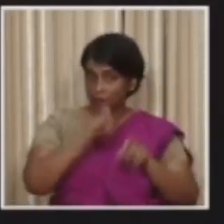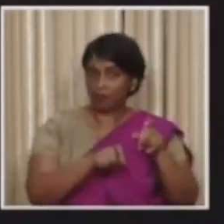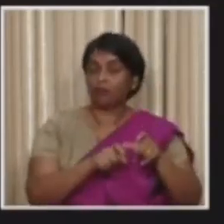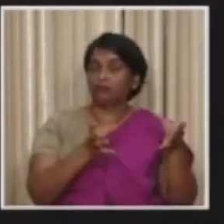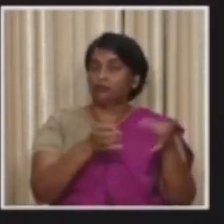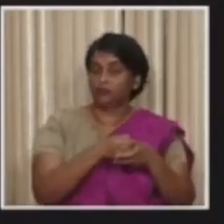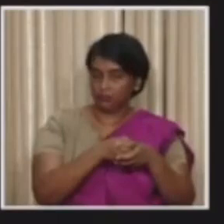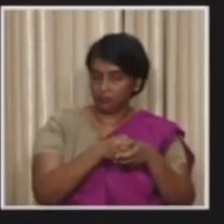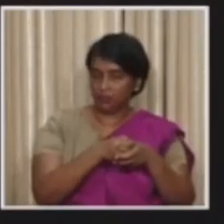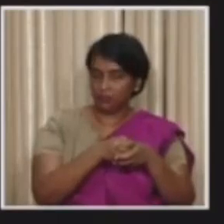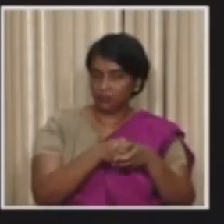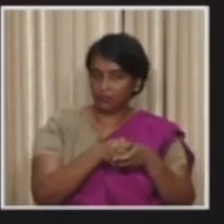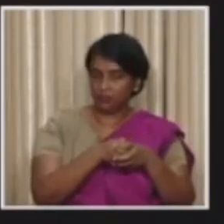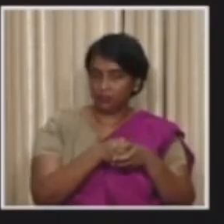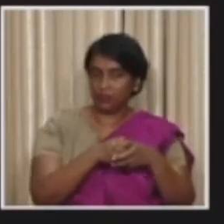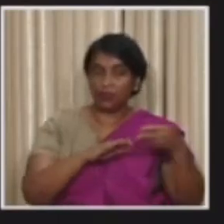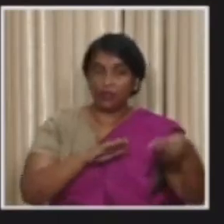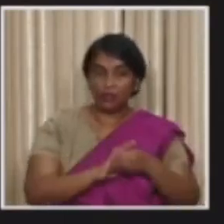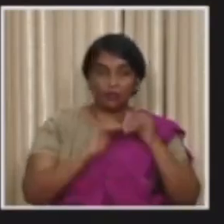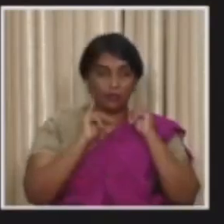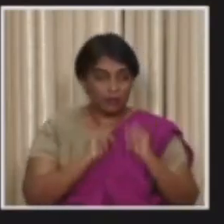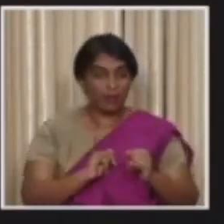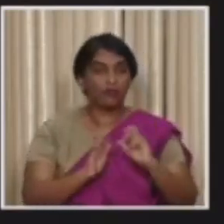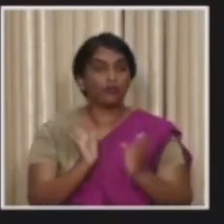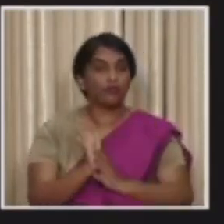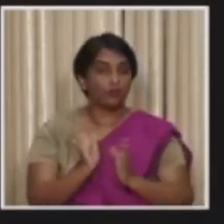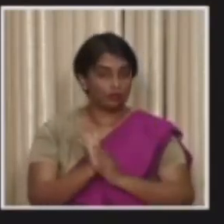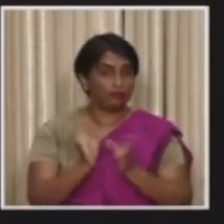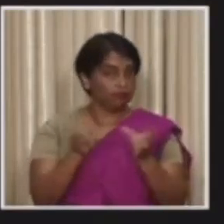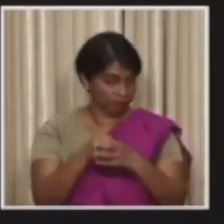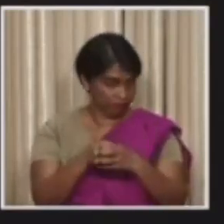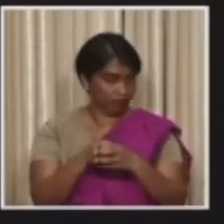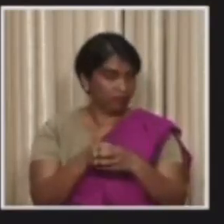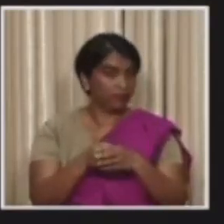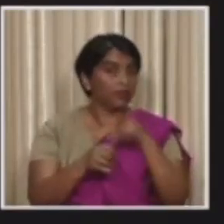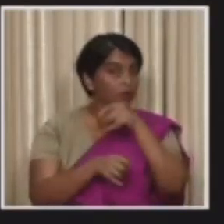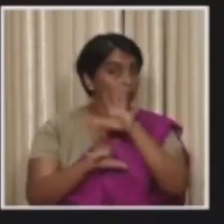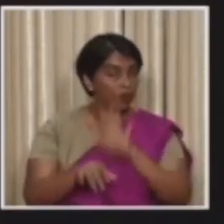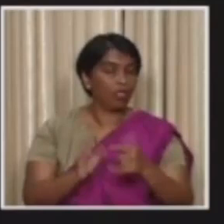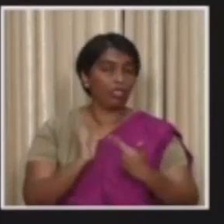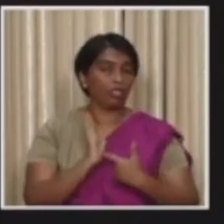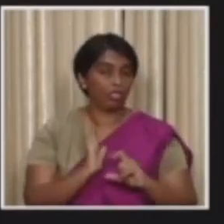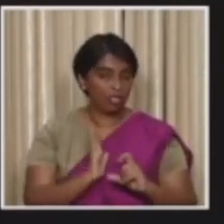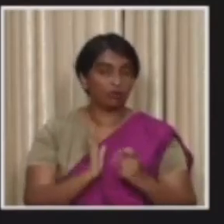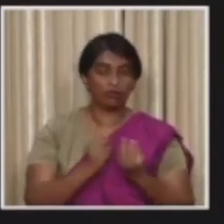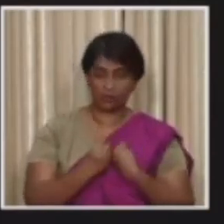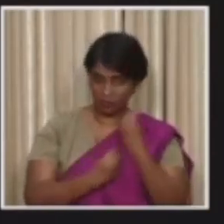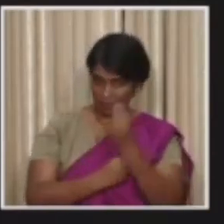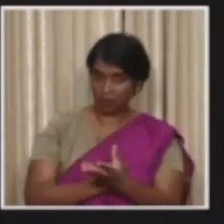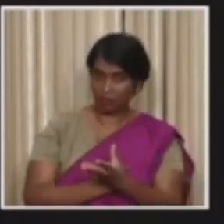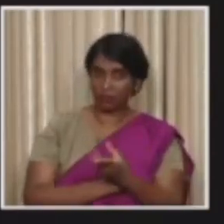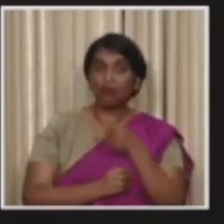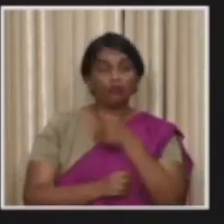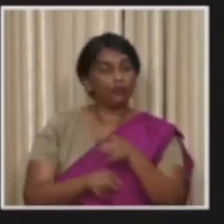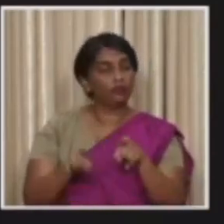හා අල්ලස් හා දූෂණ කමිටුවක් අපි පත් කරනවද? ඔවුන්ට අවශ්‍ය තාක්ෂණය අපි ලබා දෙනවද?